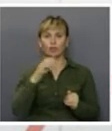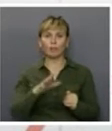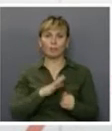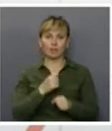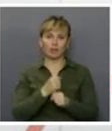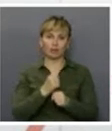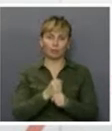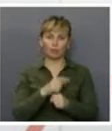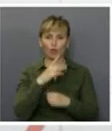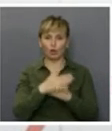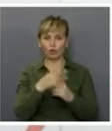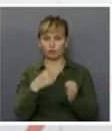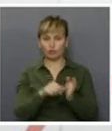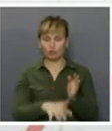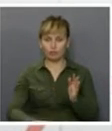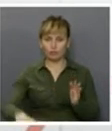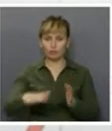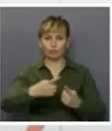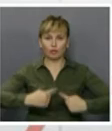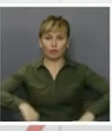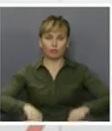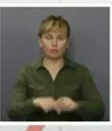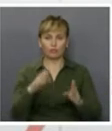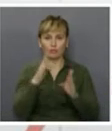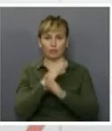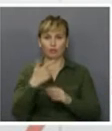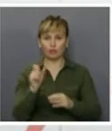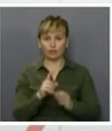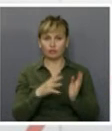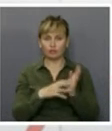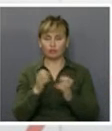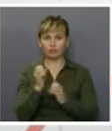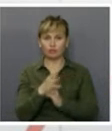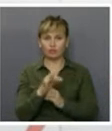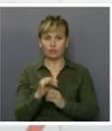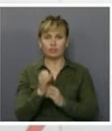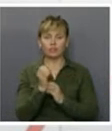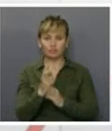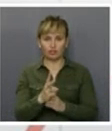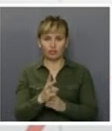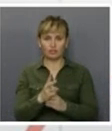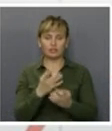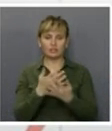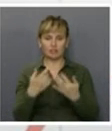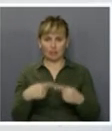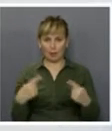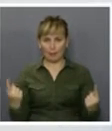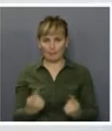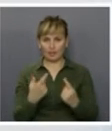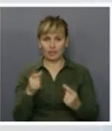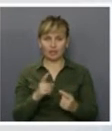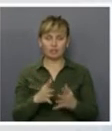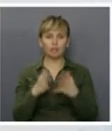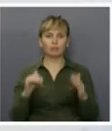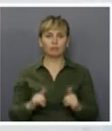газифицировано 926 населенных пунктов, из них природным газом 914 пунктов и 12 сжиженным газом. Наибольший